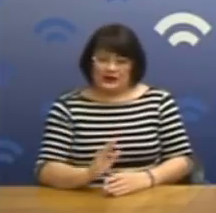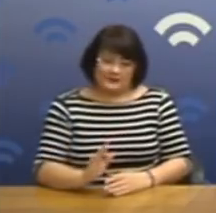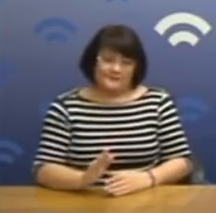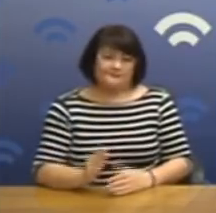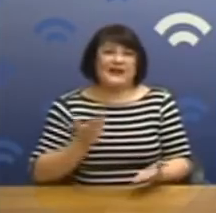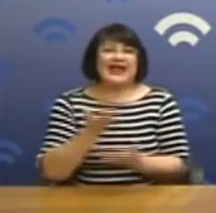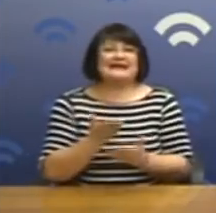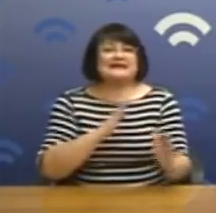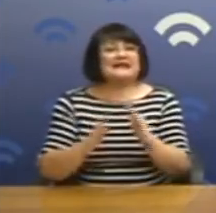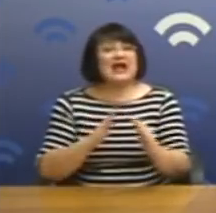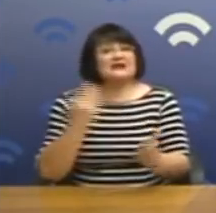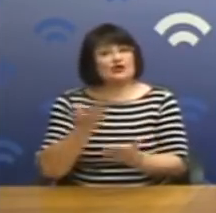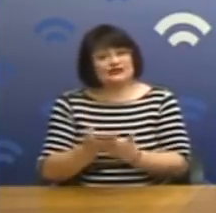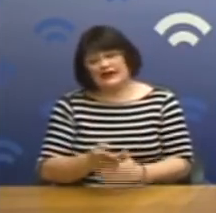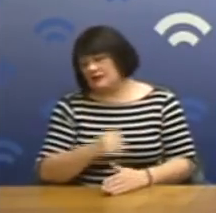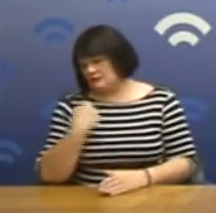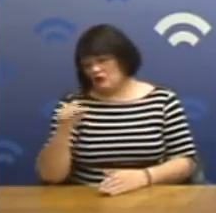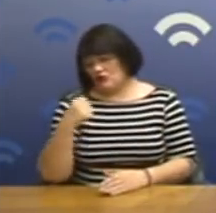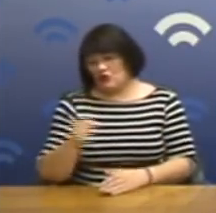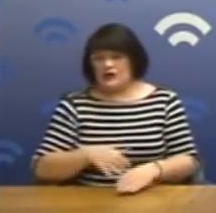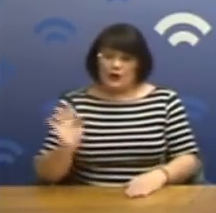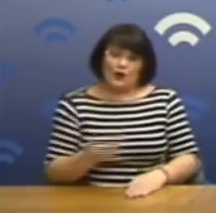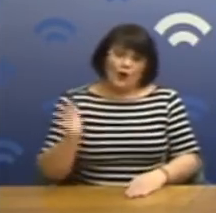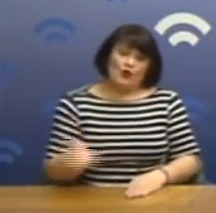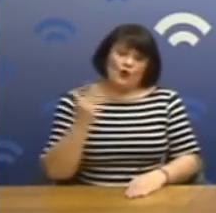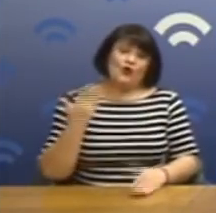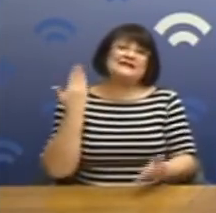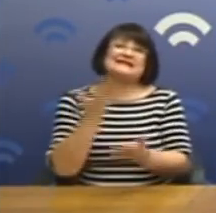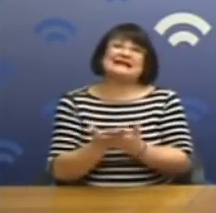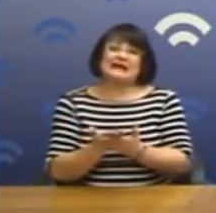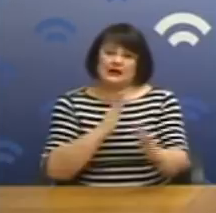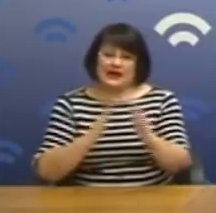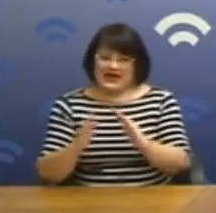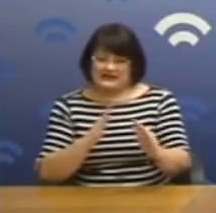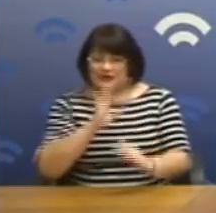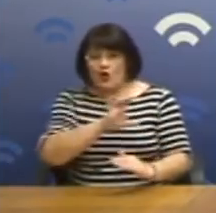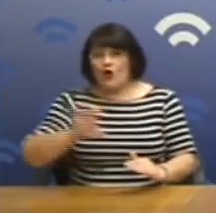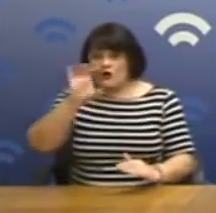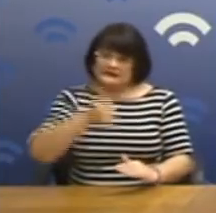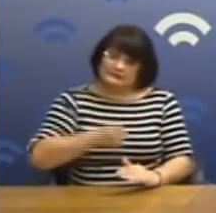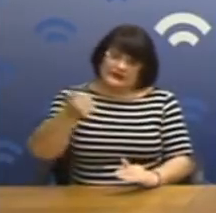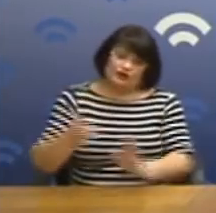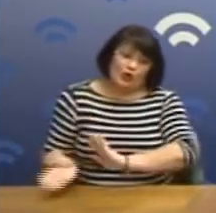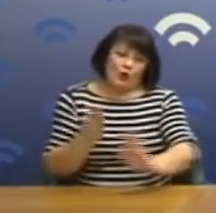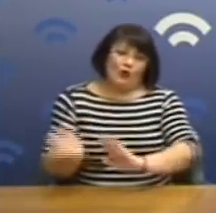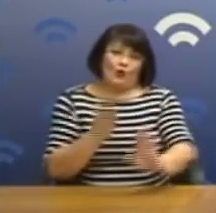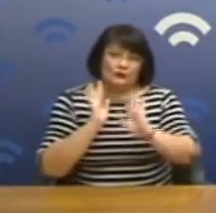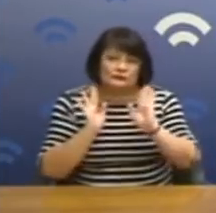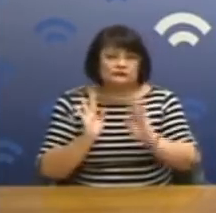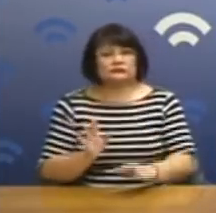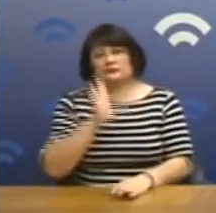οι αιτήσεις ασύλου, να απελάμβνονται οι αιτούντες σε αυτές τις χώρες χωρίς